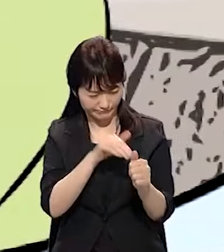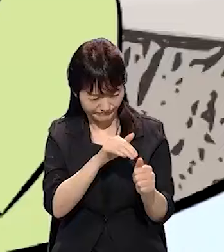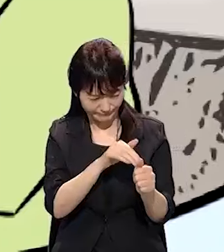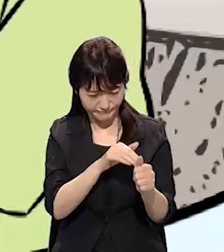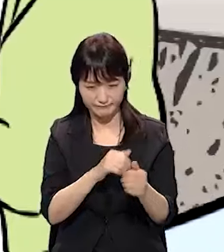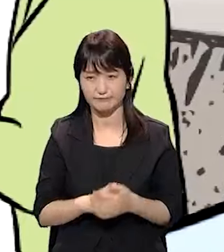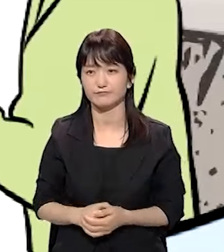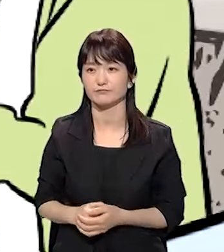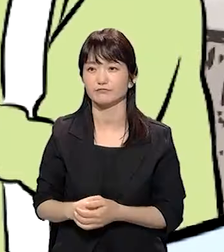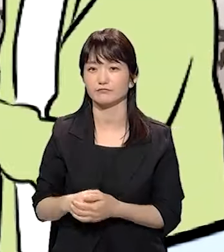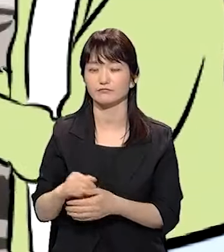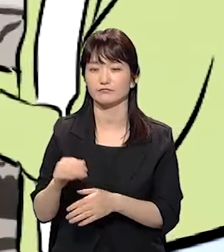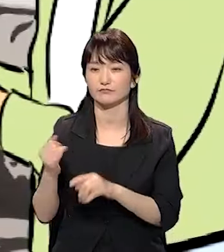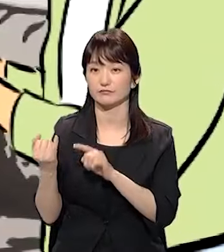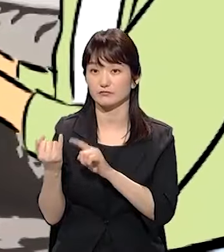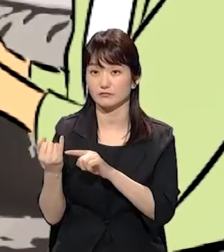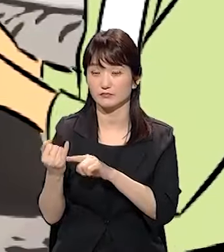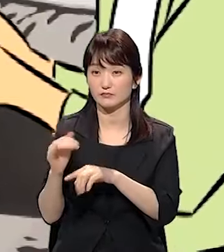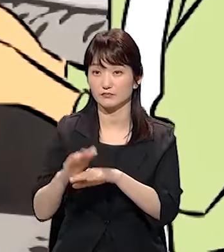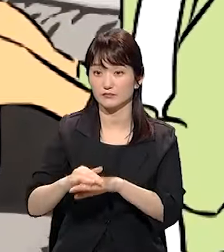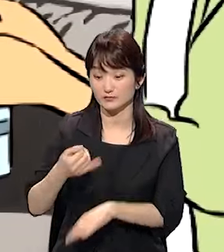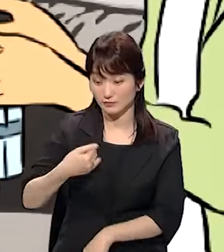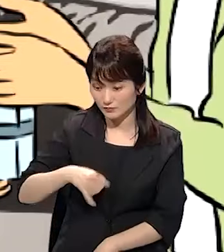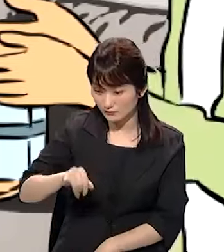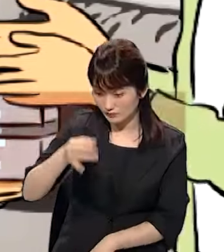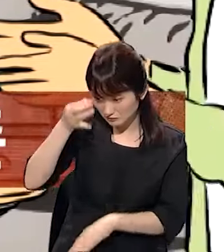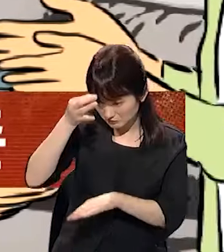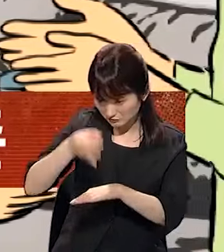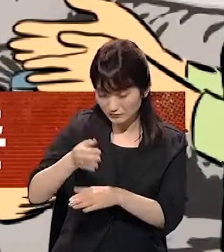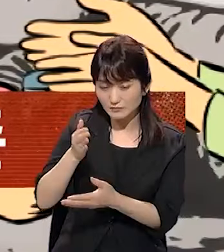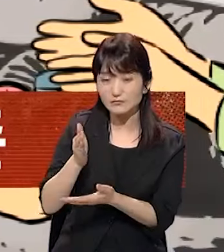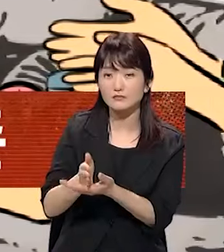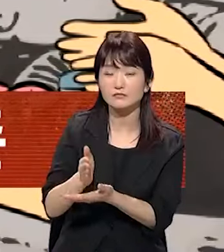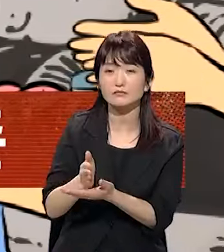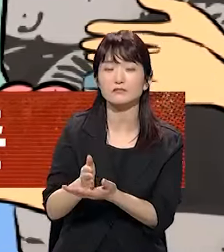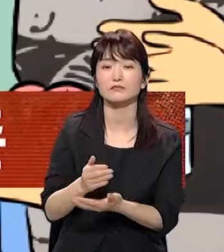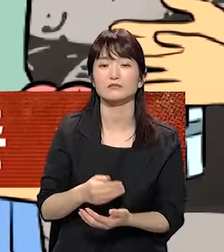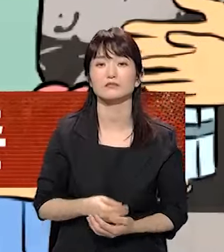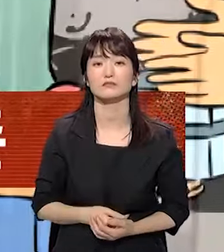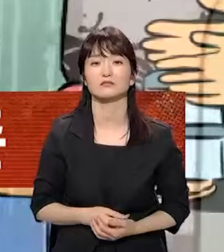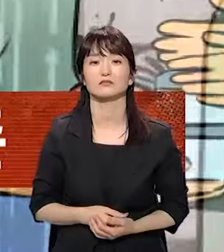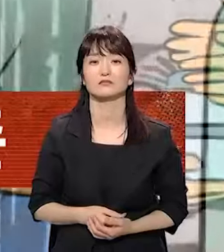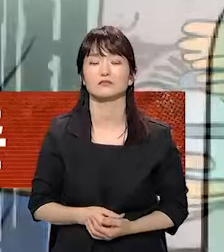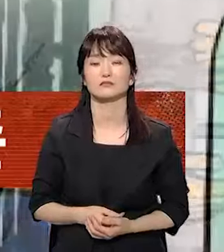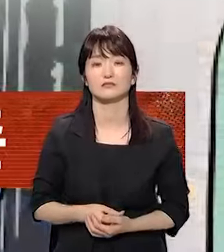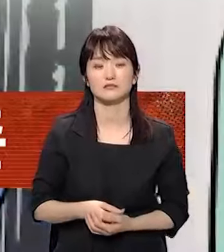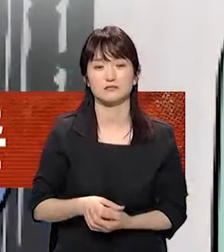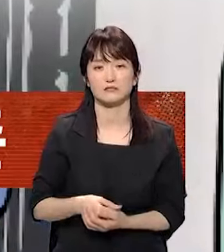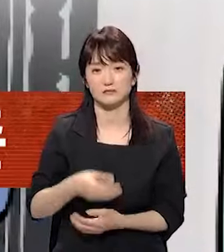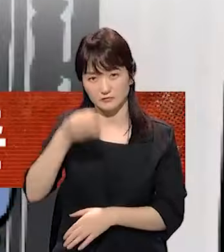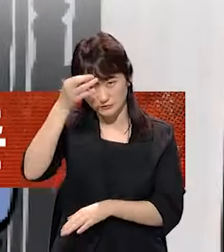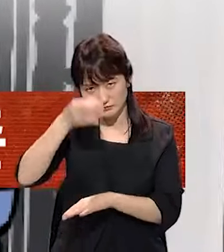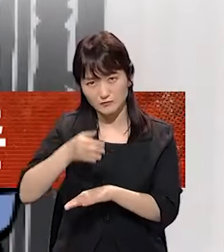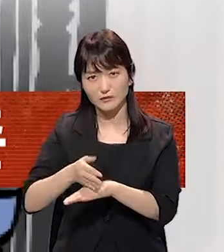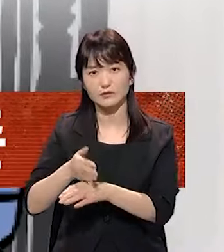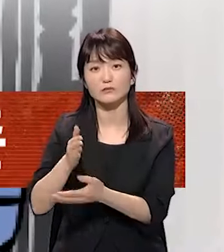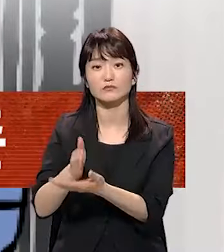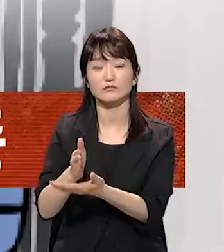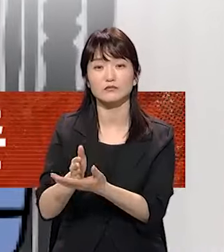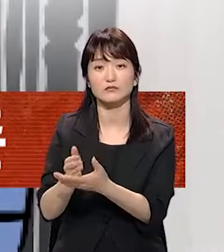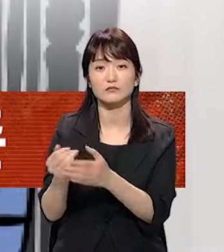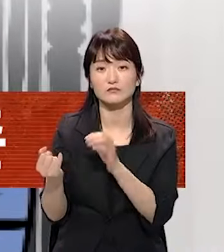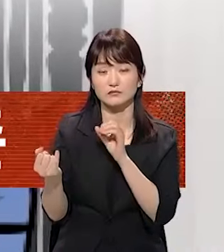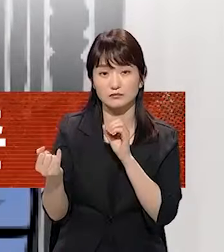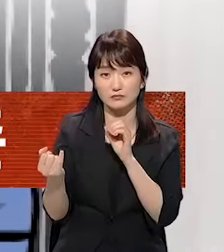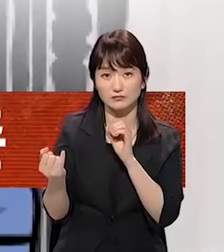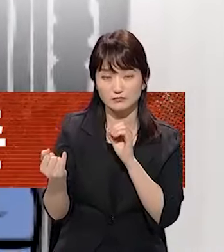사연자가 남도 아니고 손녀이지 않냐 미안하지 말고 고마워 아 미안해하거나 고마워하지 마라 이렇게 말씀드려 봤지만 평소에는